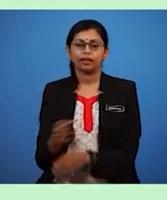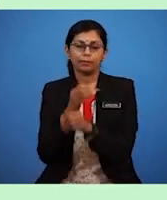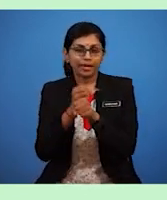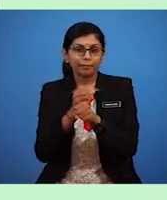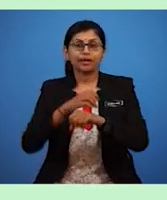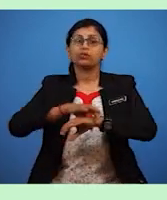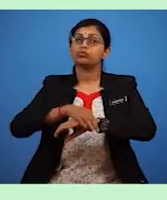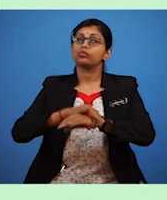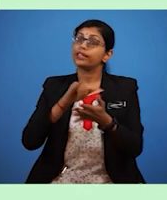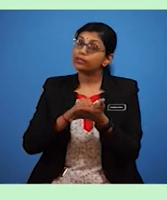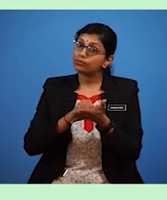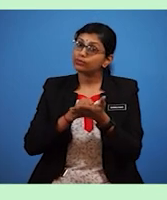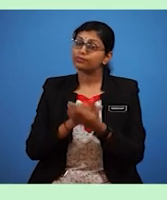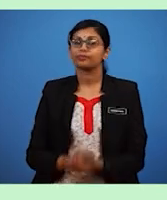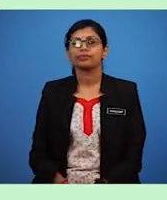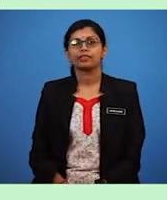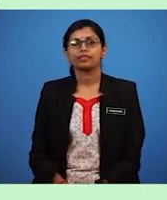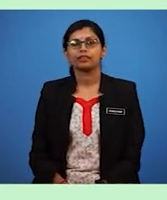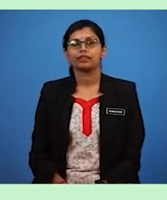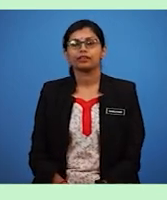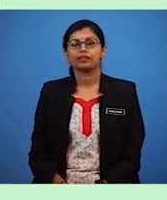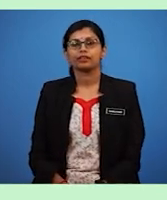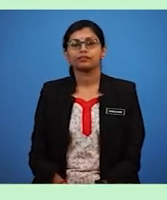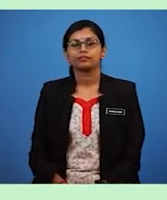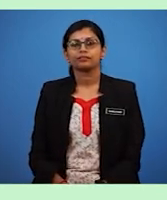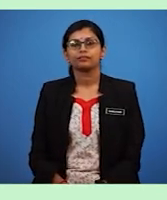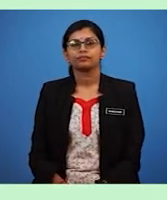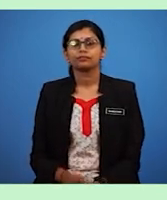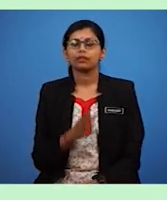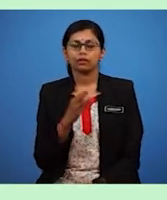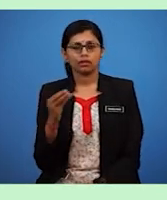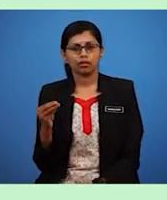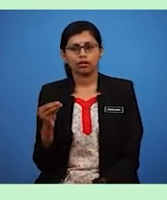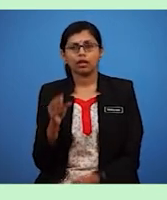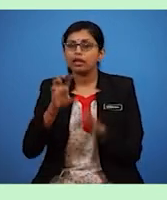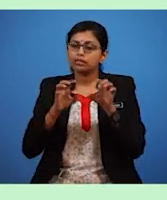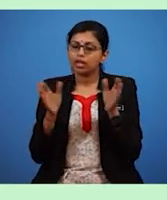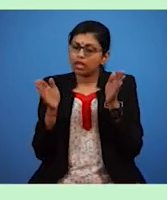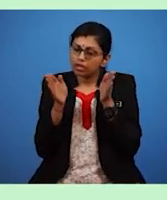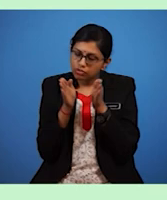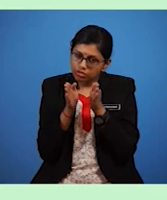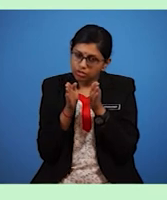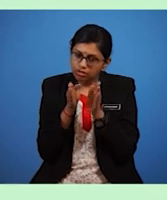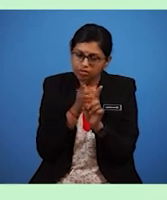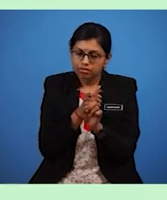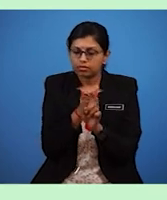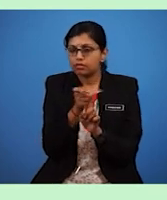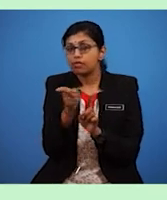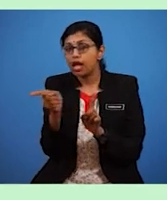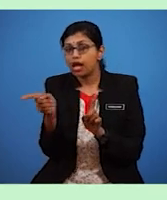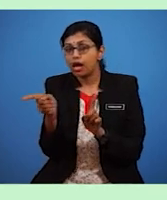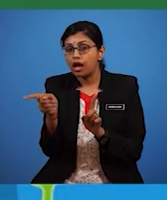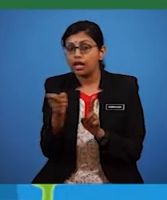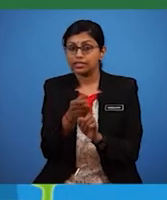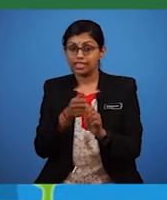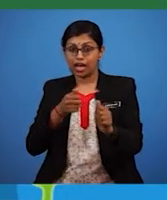mendapat tulang tersebut. Dan akhirnya, anjing yang kecil tersesar jauh dari